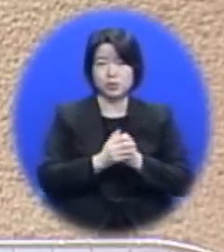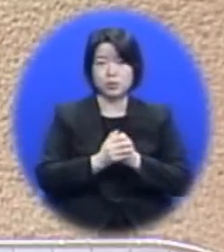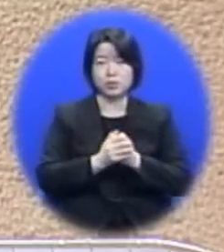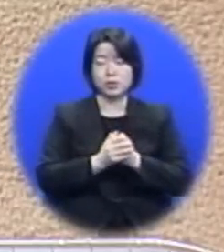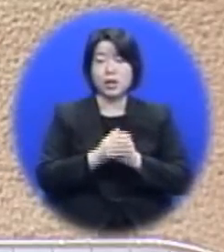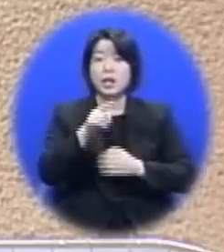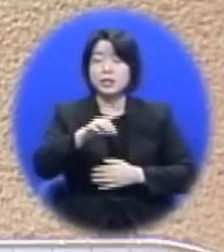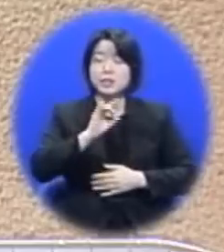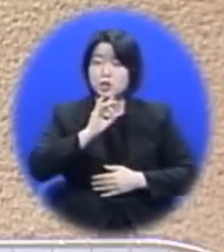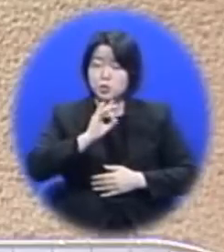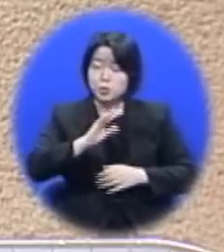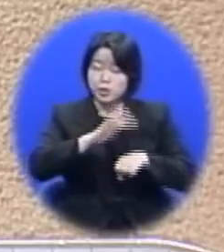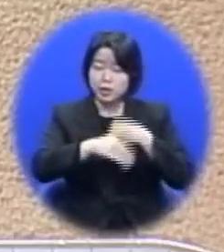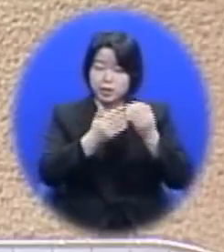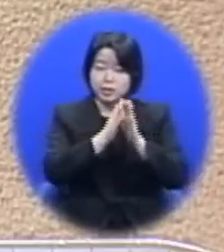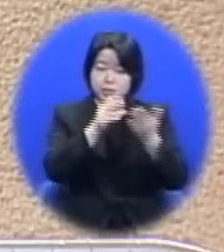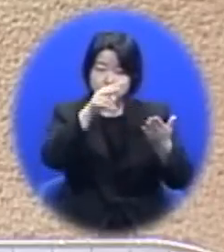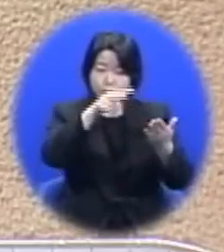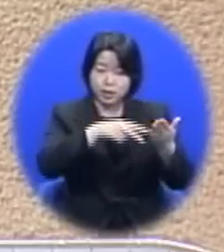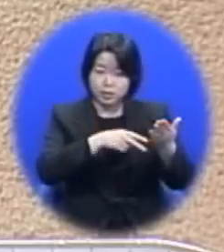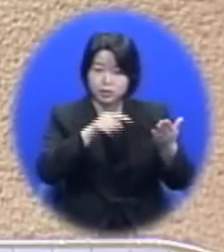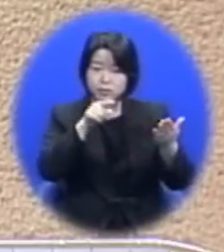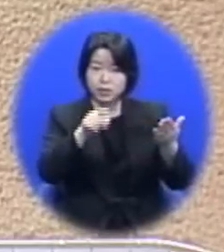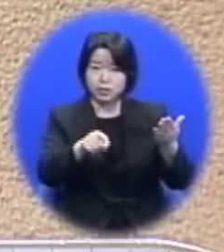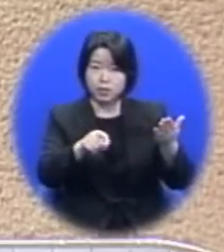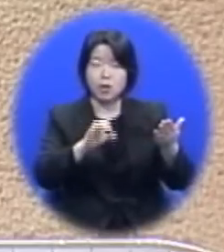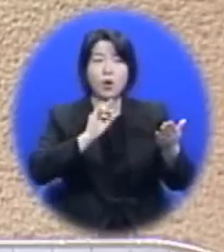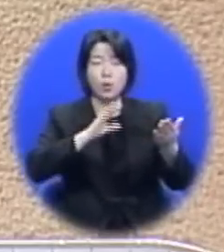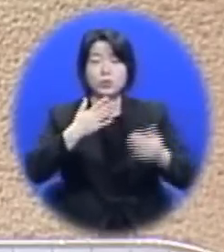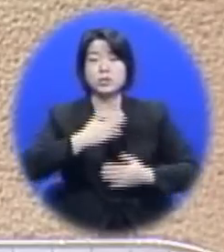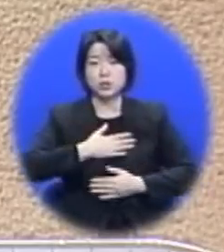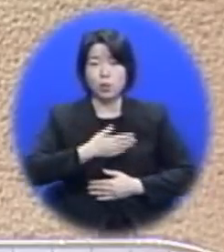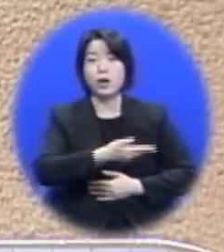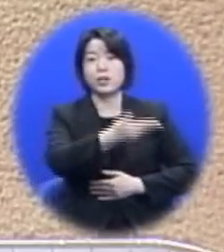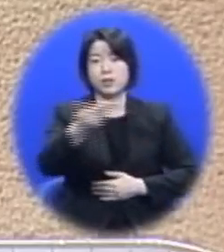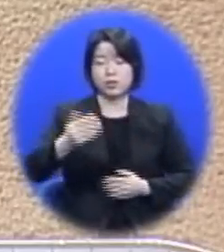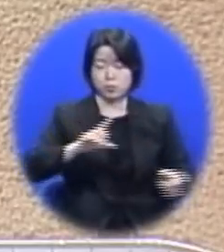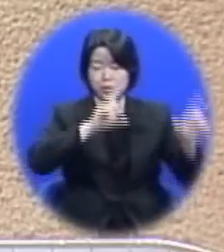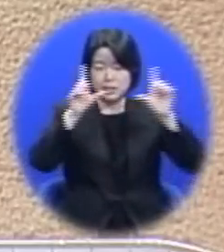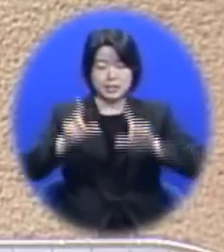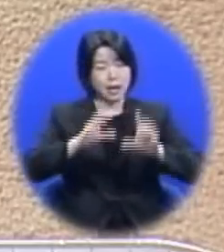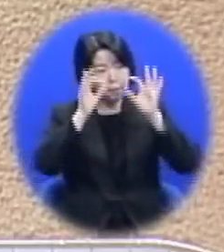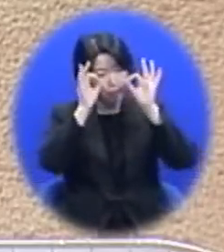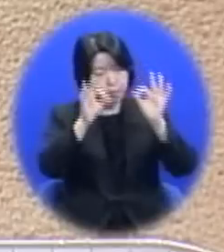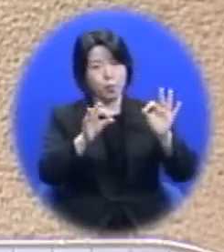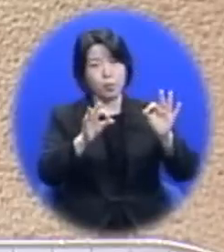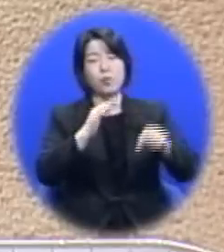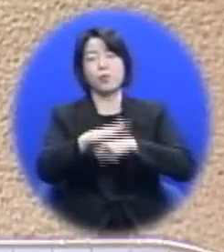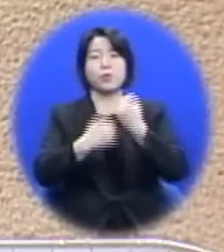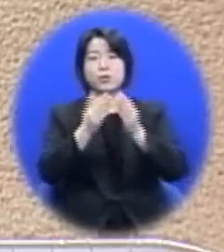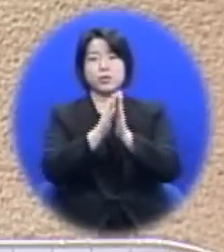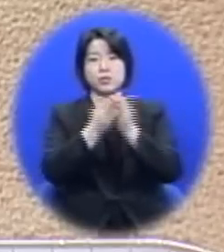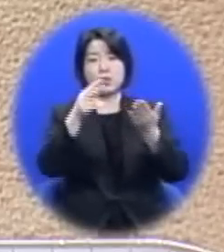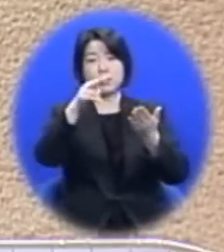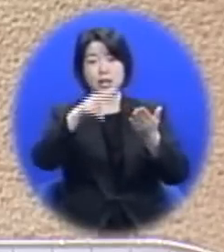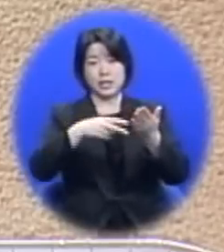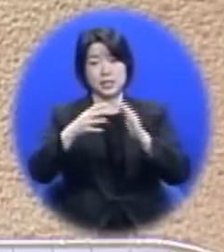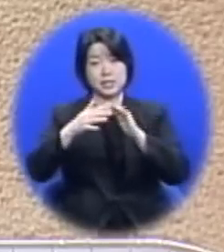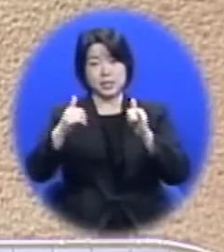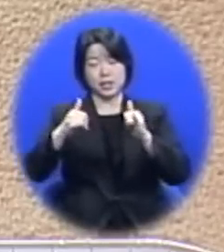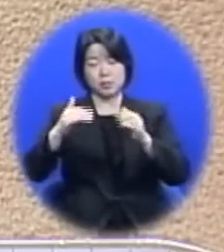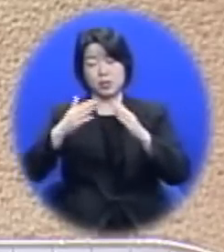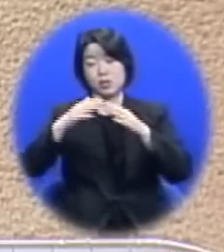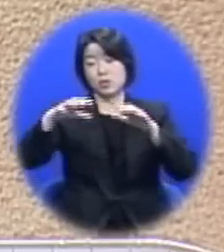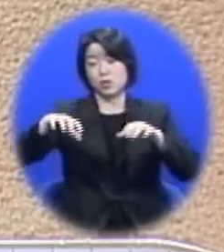그들이 유일하게 성경을 읽는다면 오직 저와 여러분의 삶을 보면서 성경을 읽는 사람들이 우리